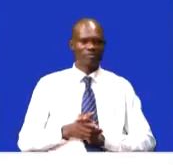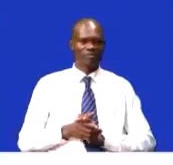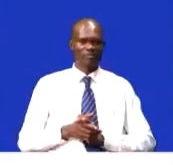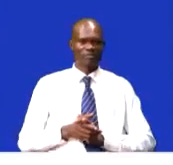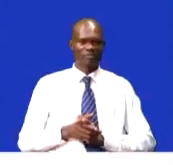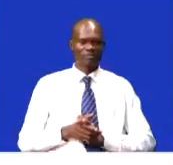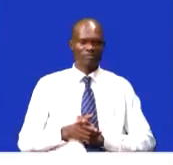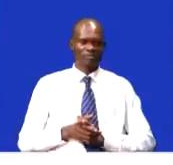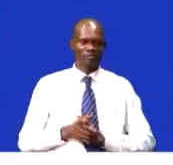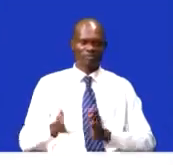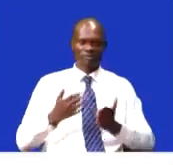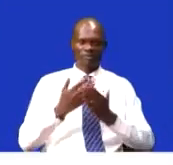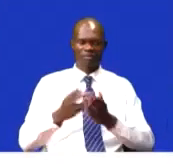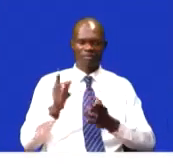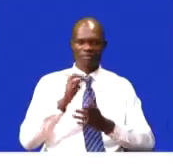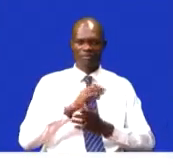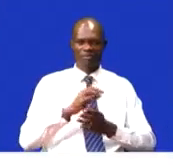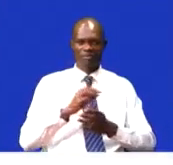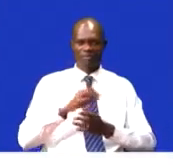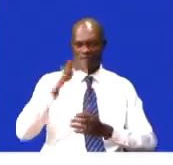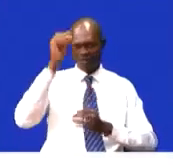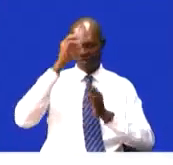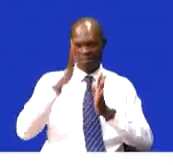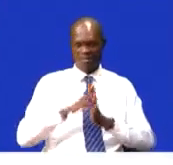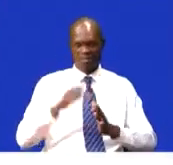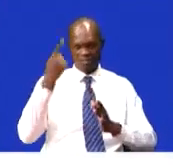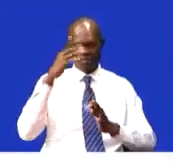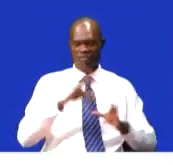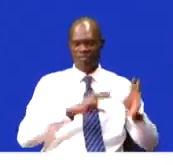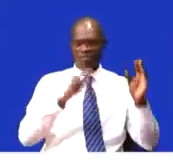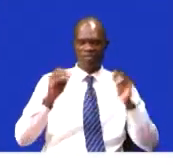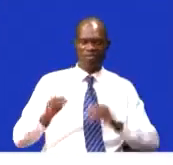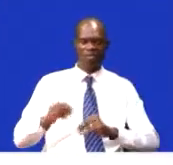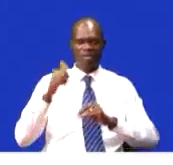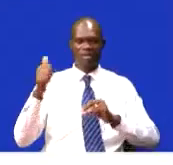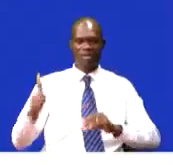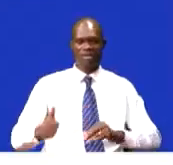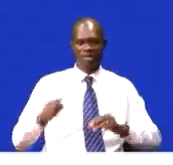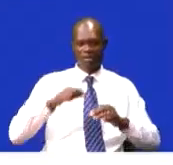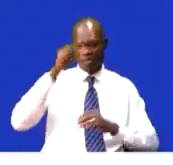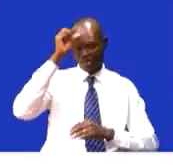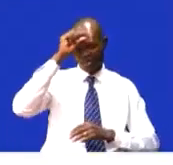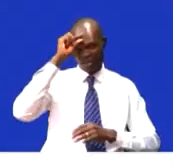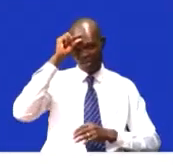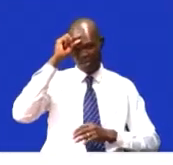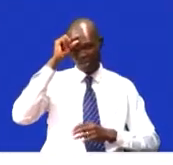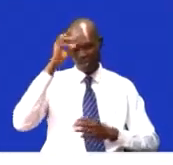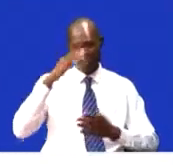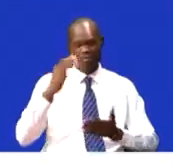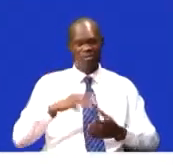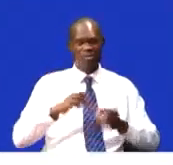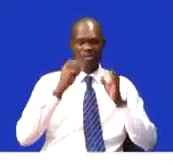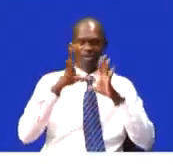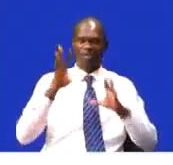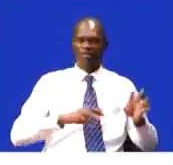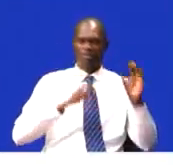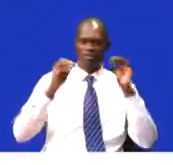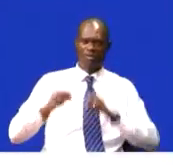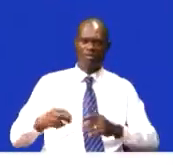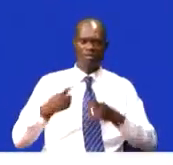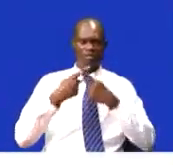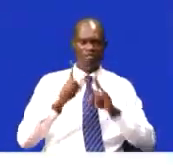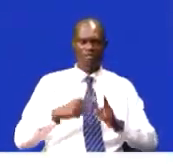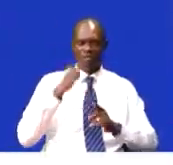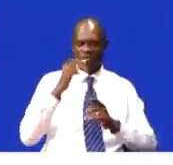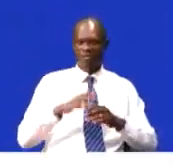Kamano kuom mikelowa ka sirikal mamoko kod arita moro dok nyisi kama itimore na kama dhiye. Wan